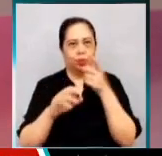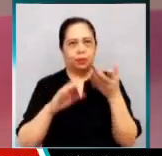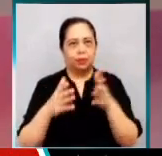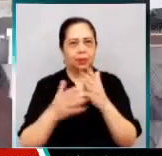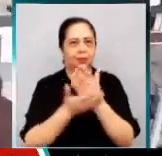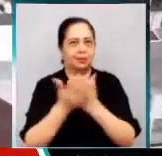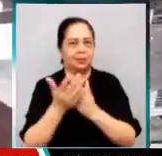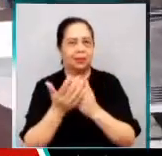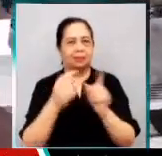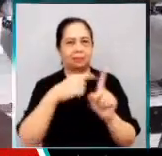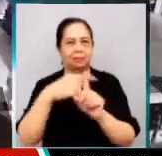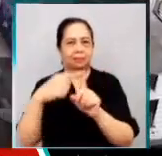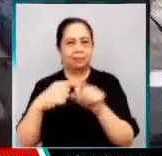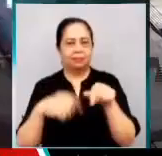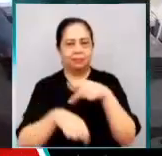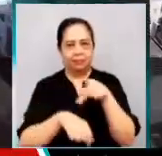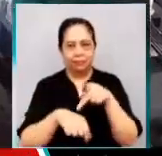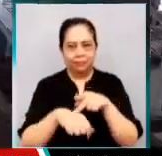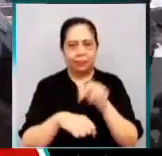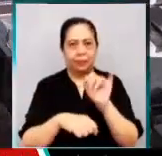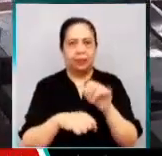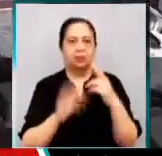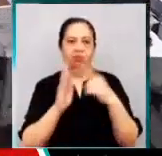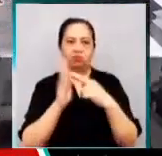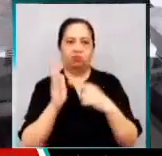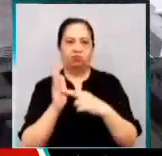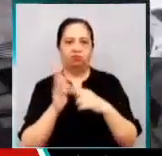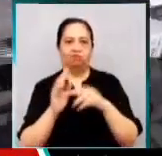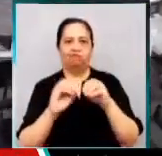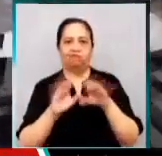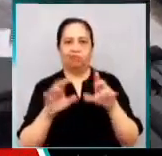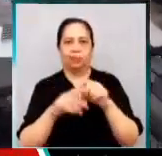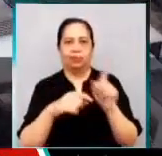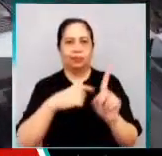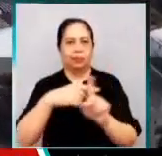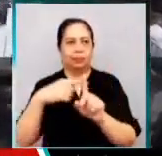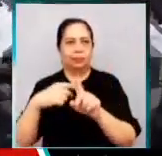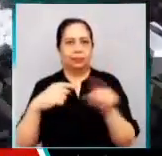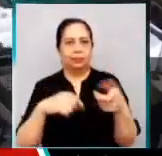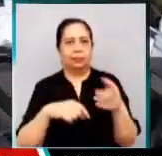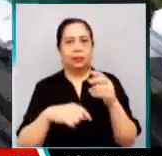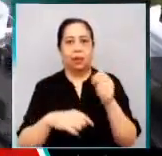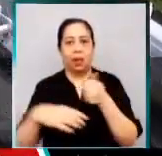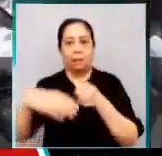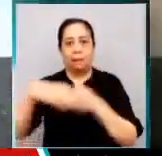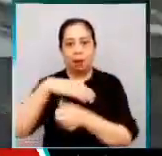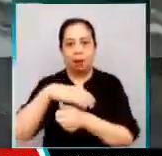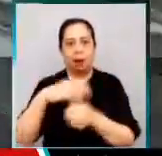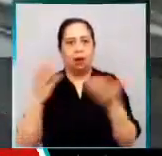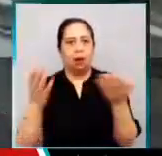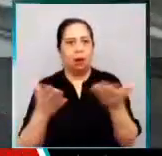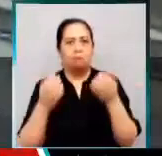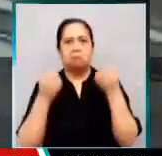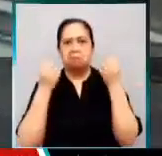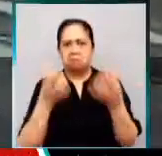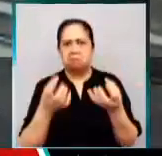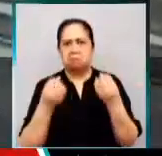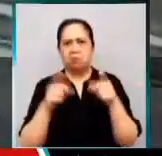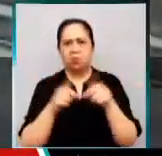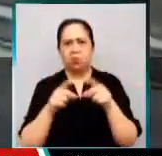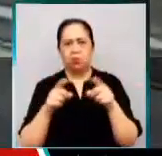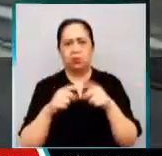bansa. Yan ang patakarang ipinatutupad sa mga sementeryo sa Abra kung saan marami na rin ang mga